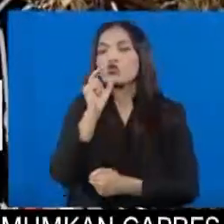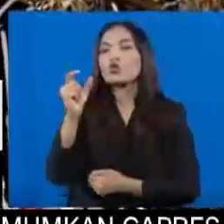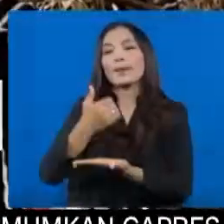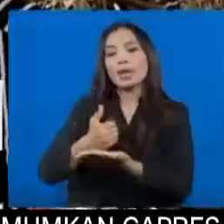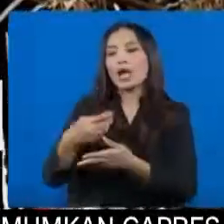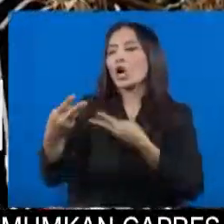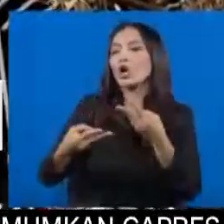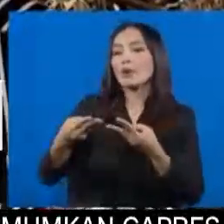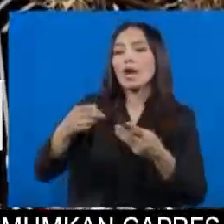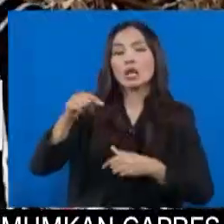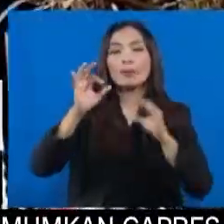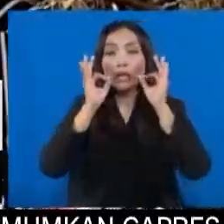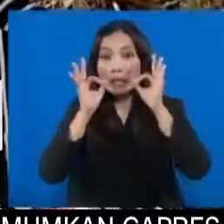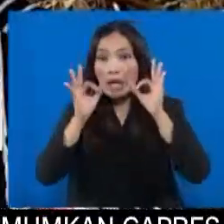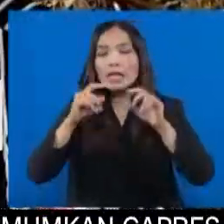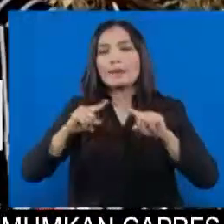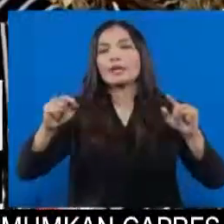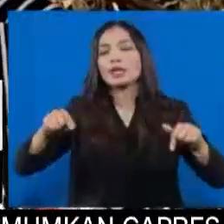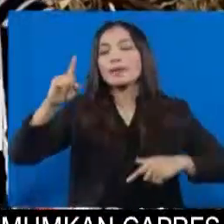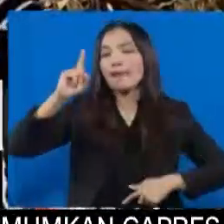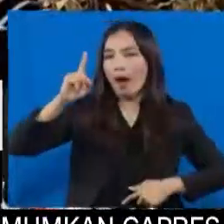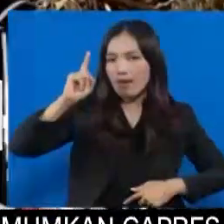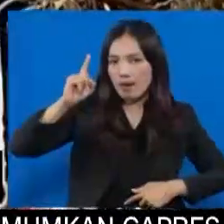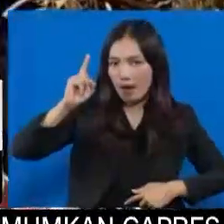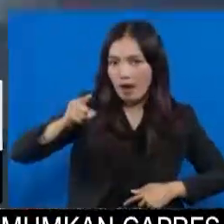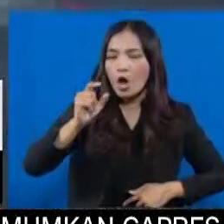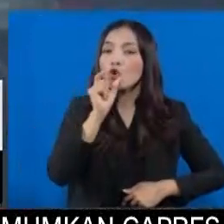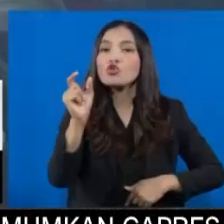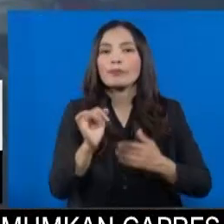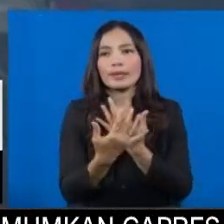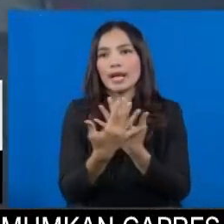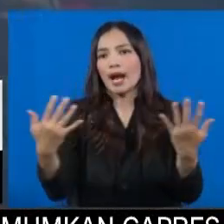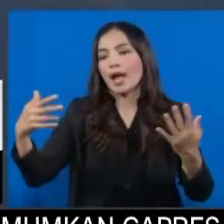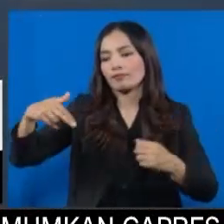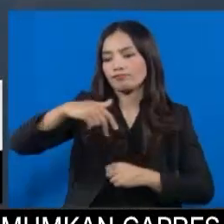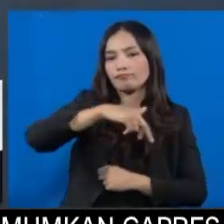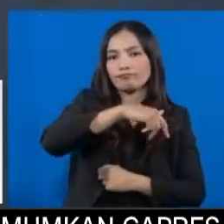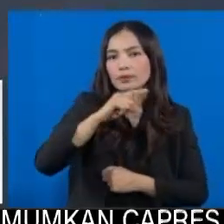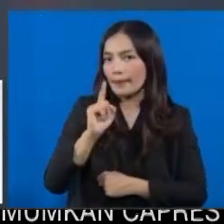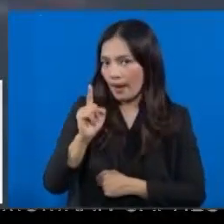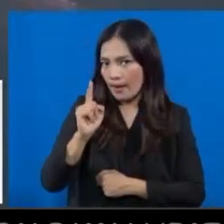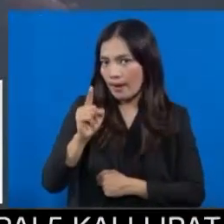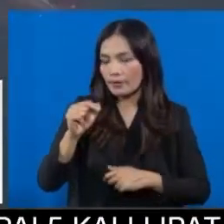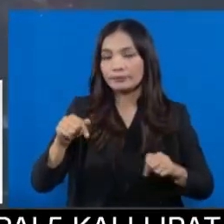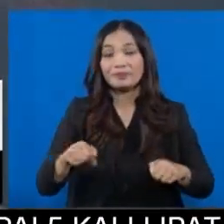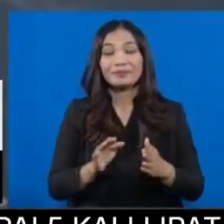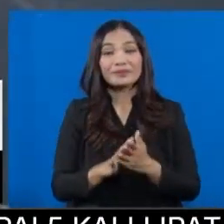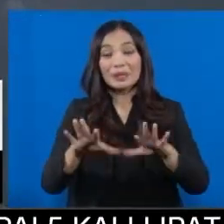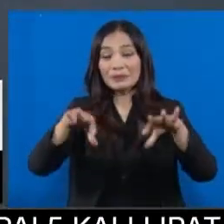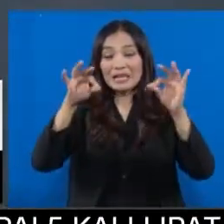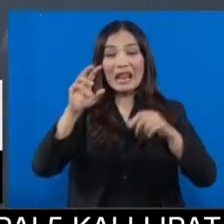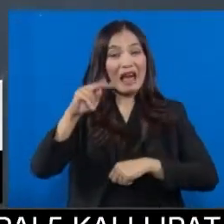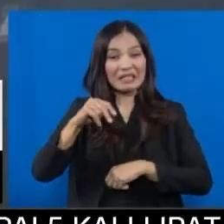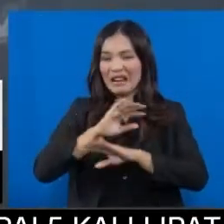perekonomian, kepentingan pendidikan, yang jelas ini sangat vital bagi masyarakat sekitar. Dengan tidak adanya jembatan alternatif, warga